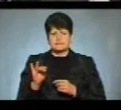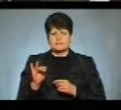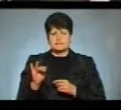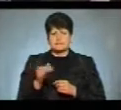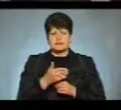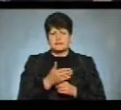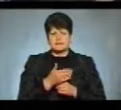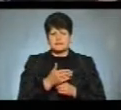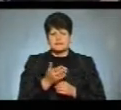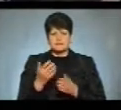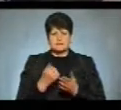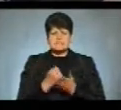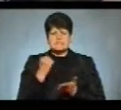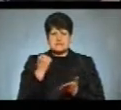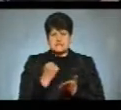затвердили